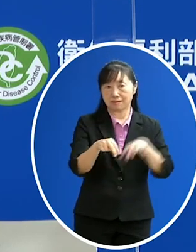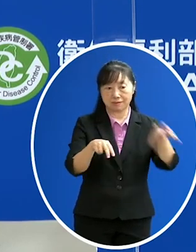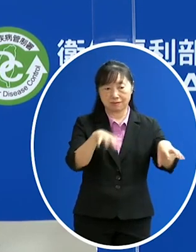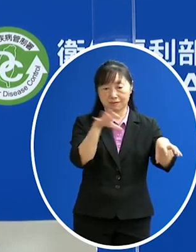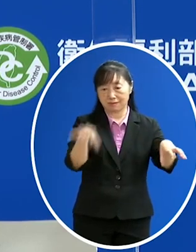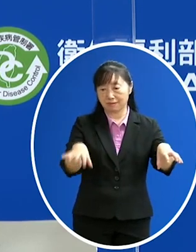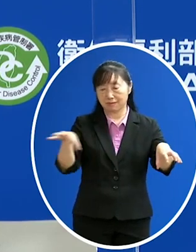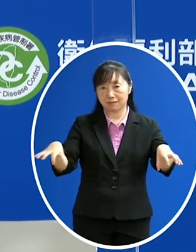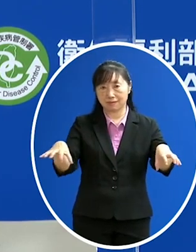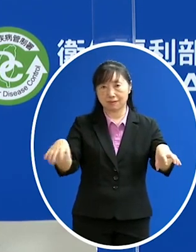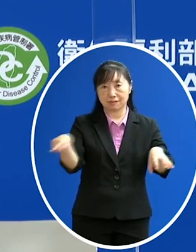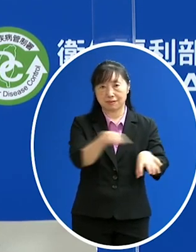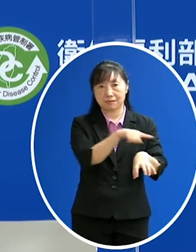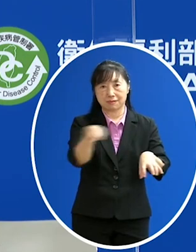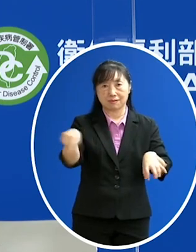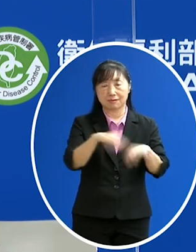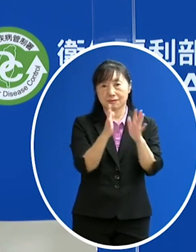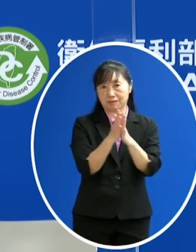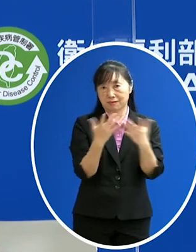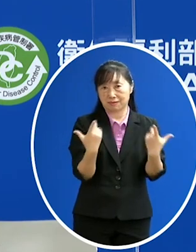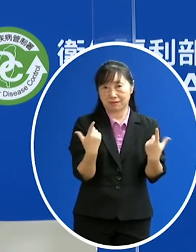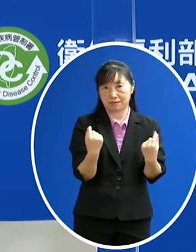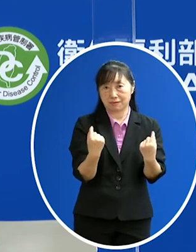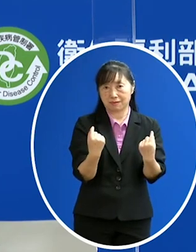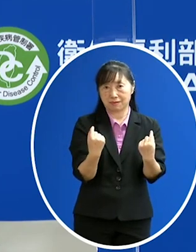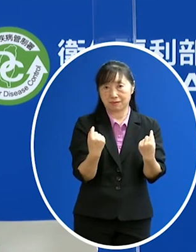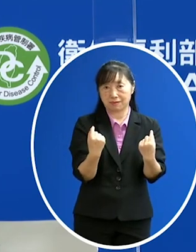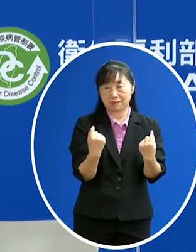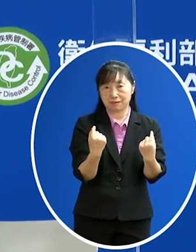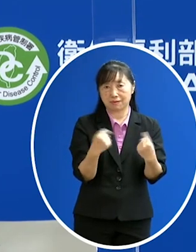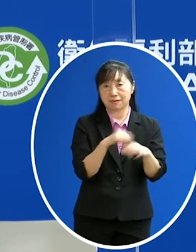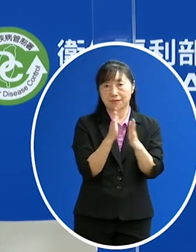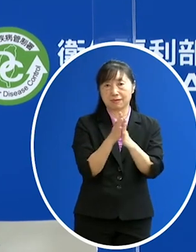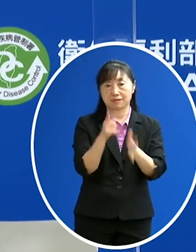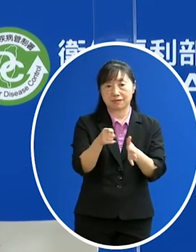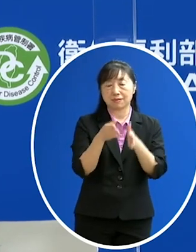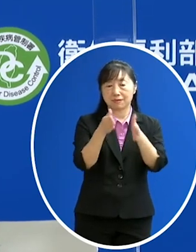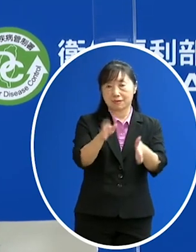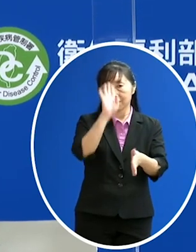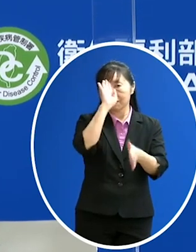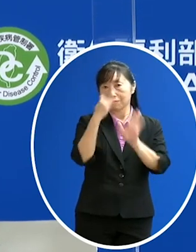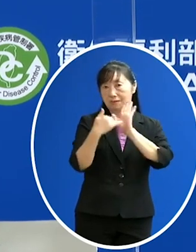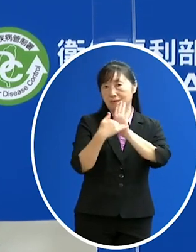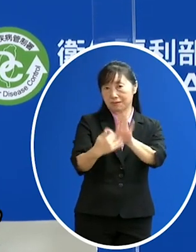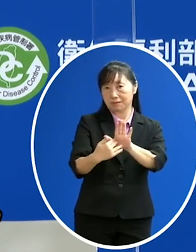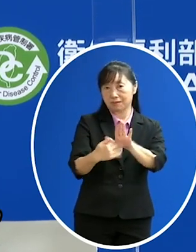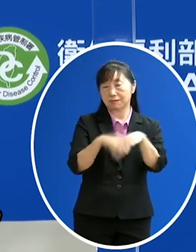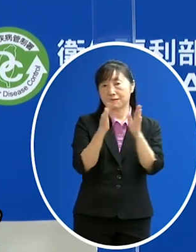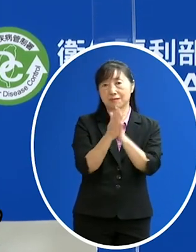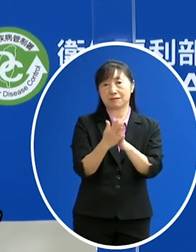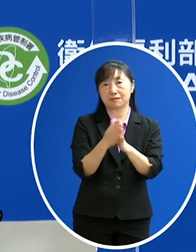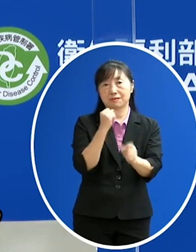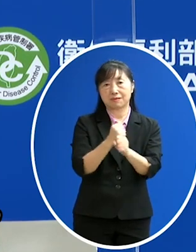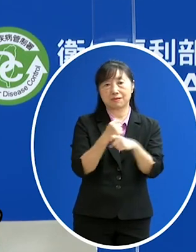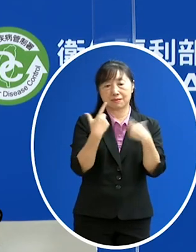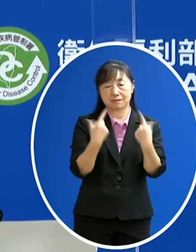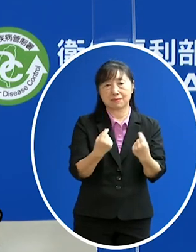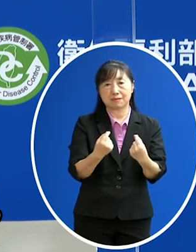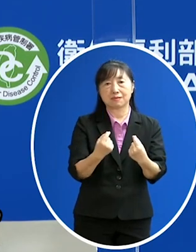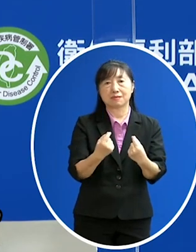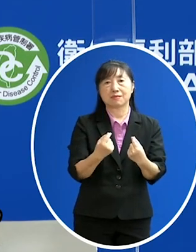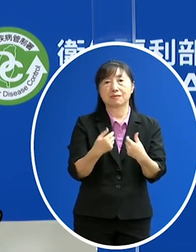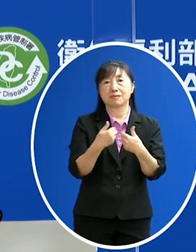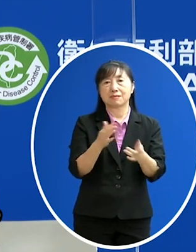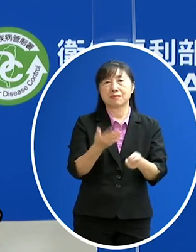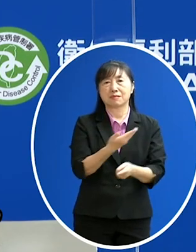间，那大家可以共同一致性的推动防疫措施，而不要让社会造